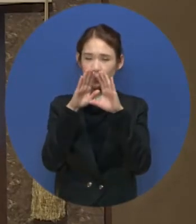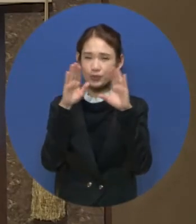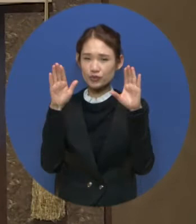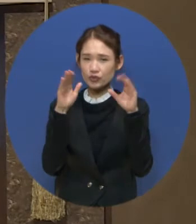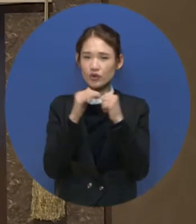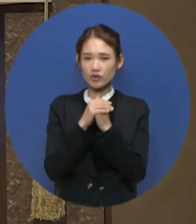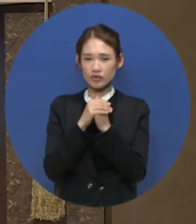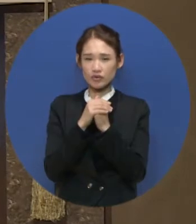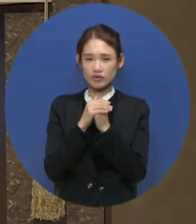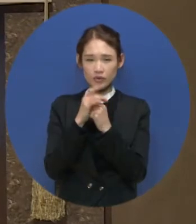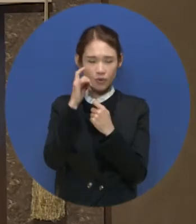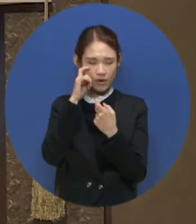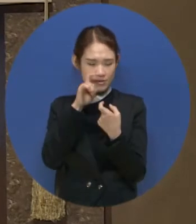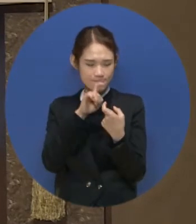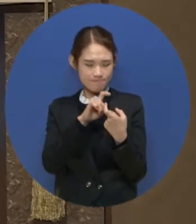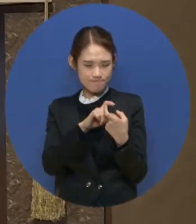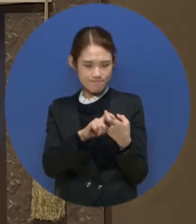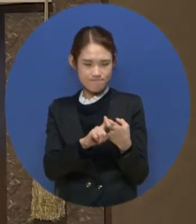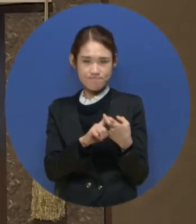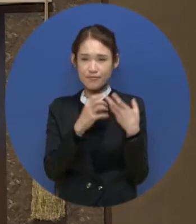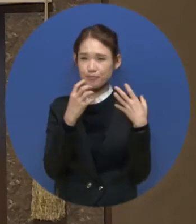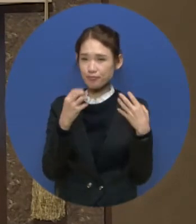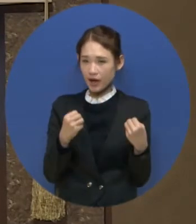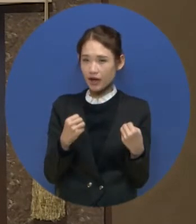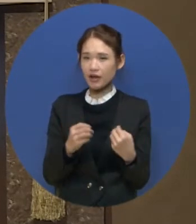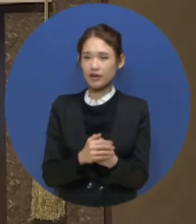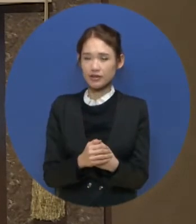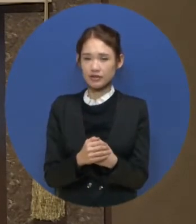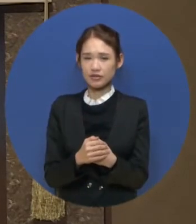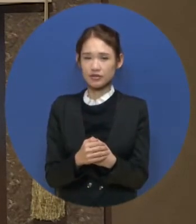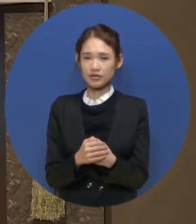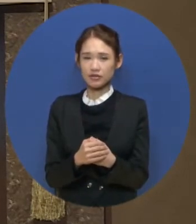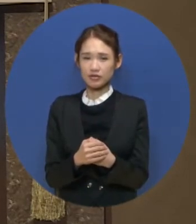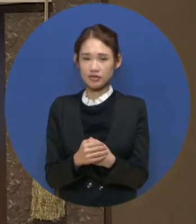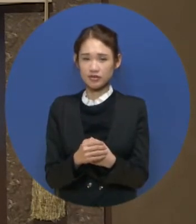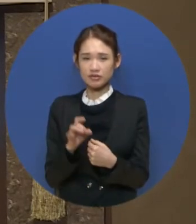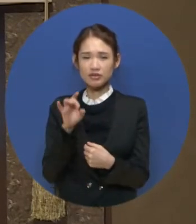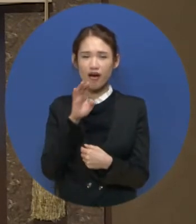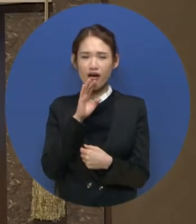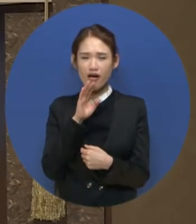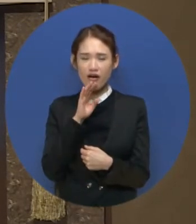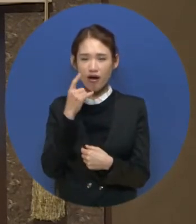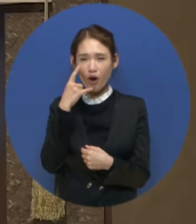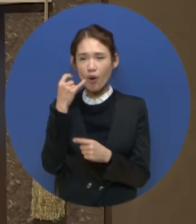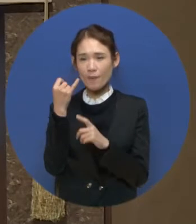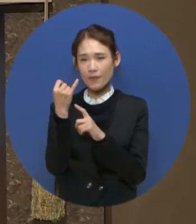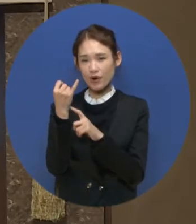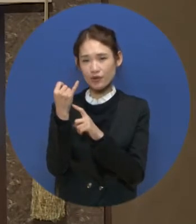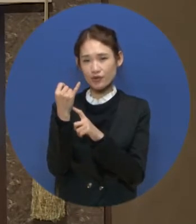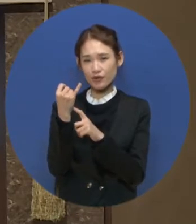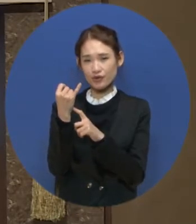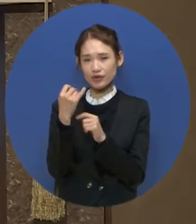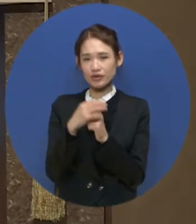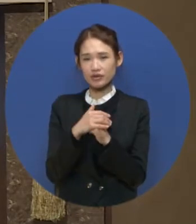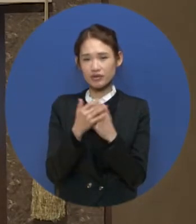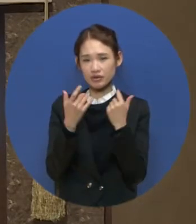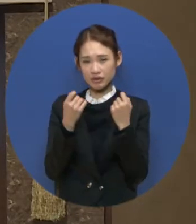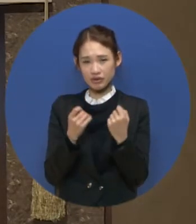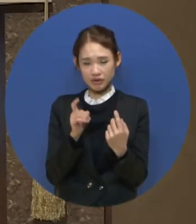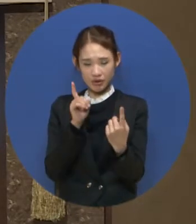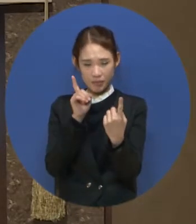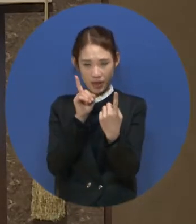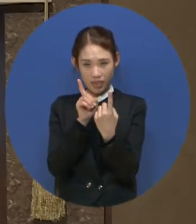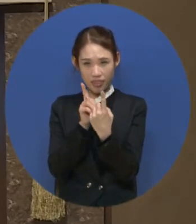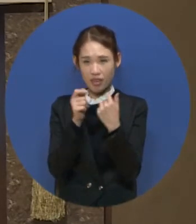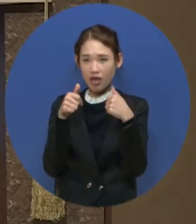개관하면서부터 굉장히 관심을 가졌던 분야입니다. 그래서 사실은 아나운서님 그 어머님들 이렇게